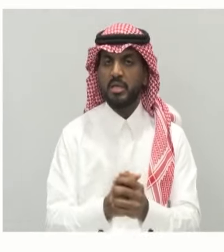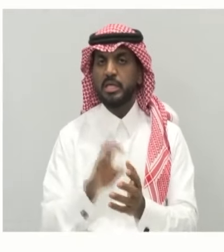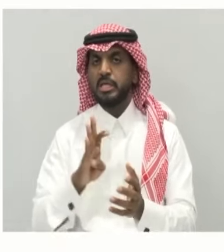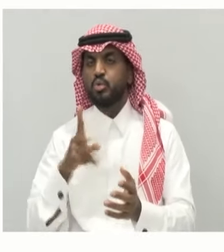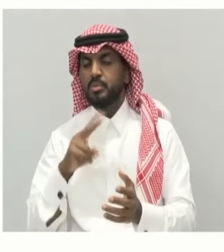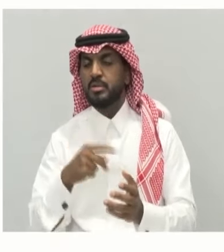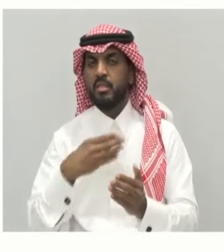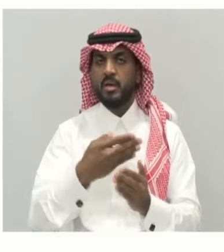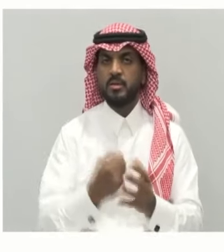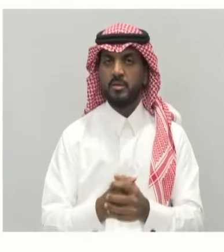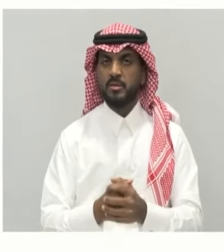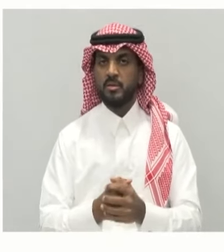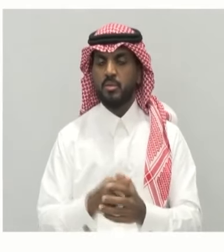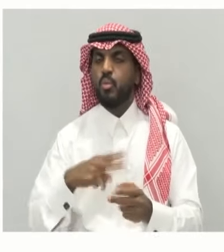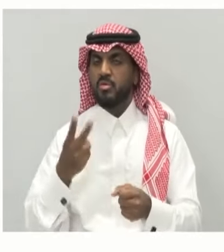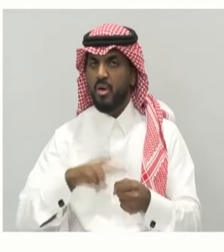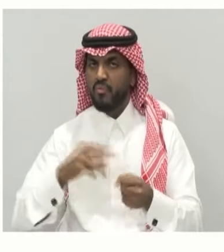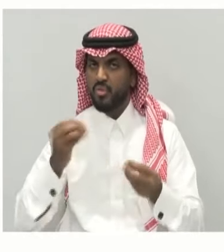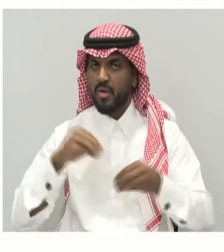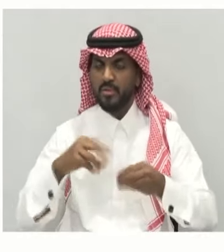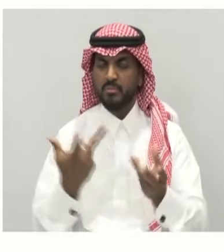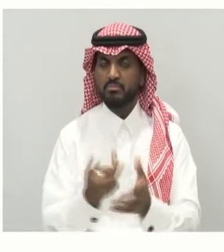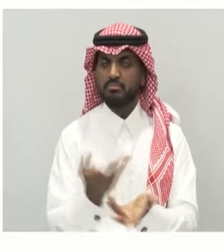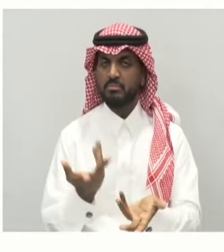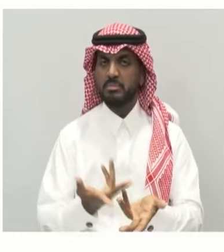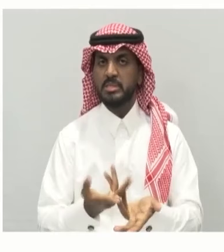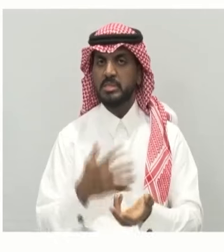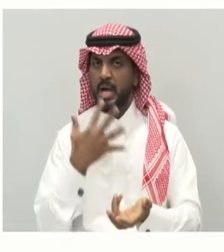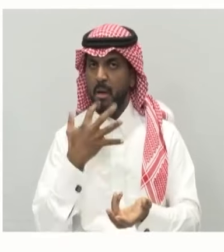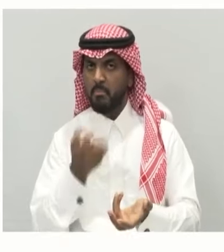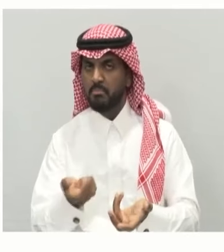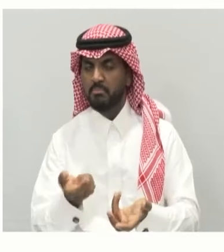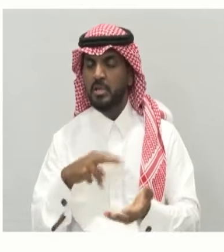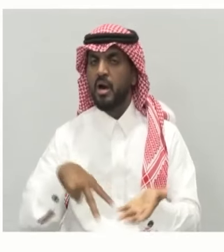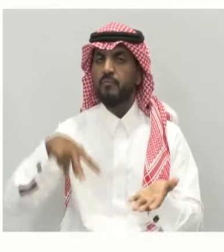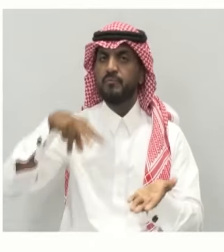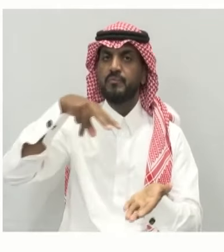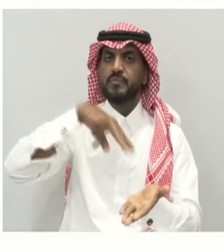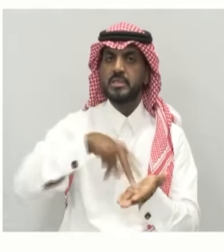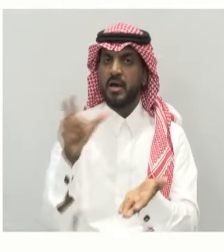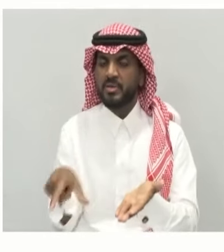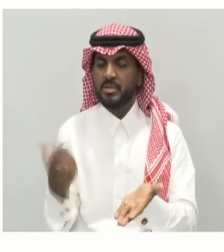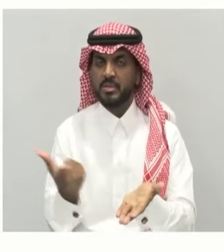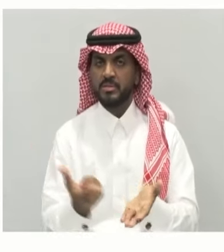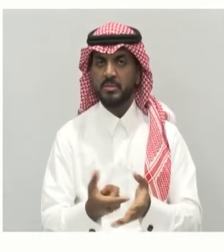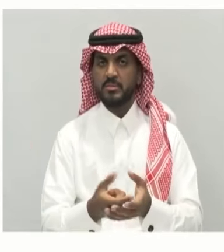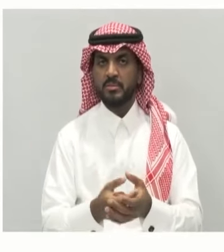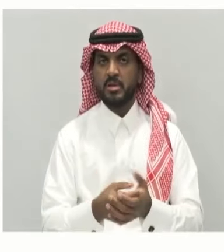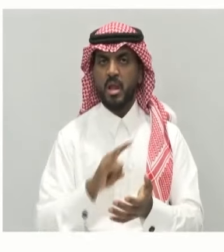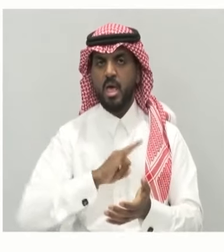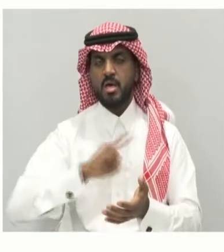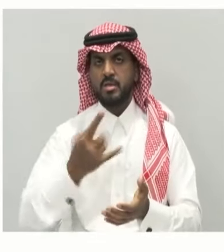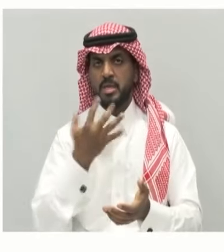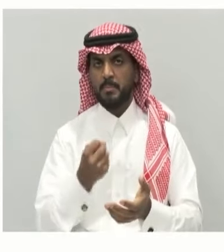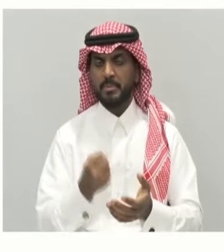و20 دقيقه اخرى كيلومتر ثالث وهكذا هل يستطيع شخص ان يقفز هذه المسافه يا ابطال لا لا